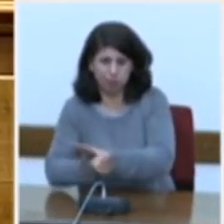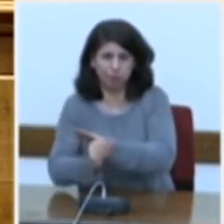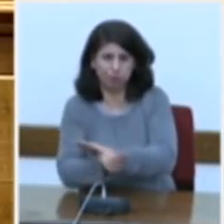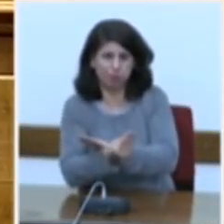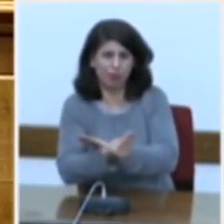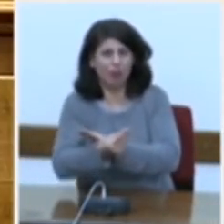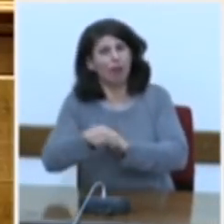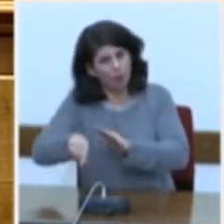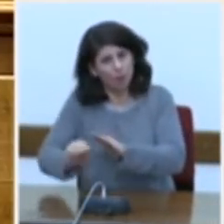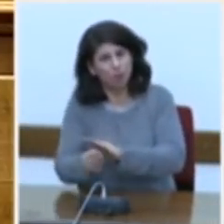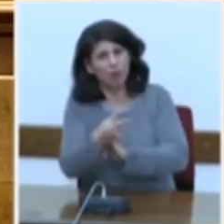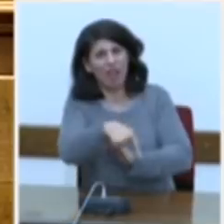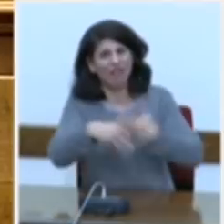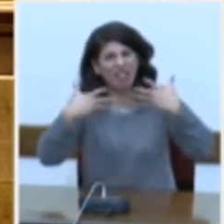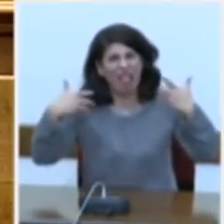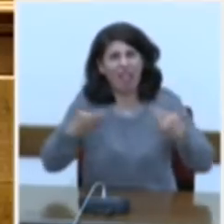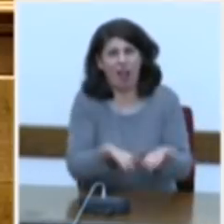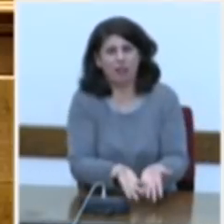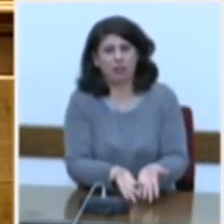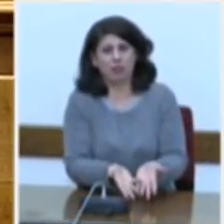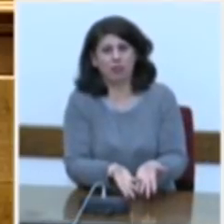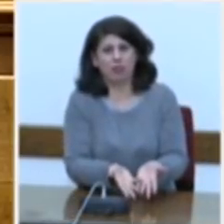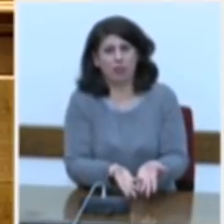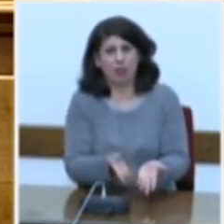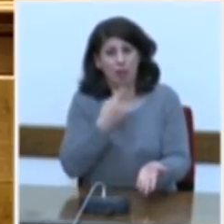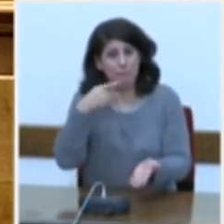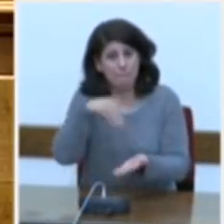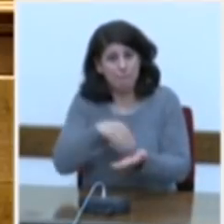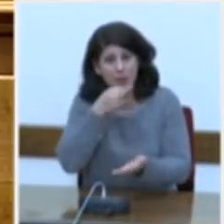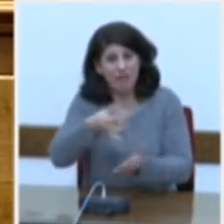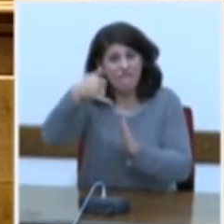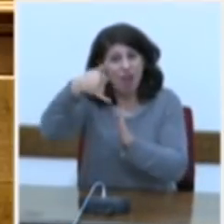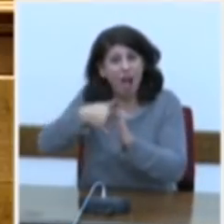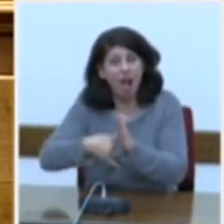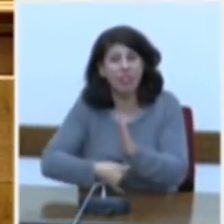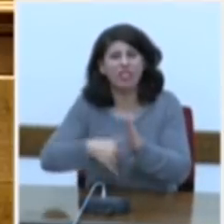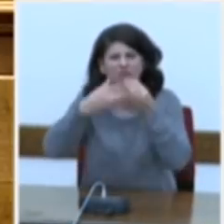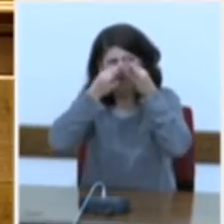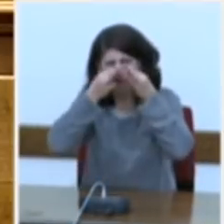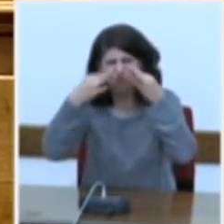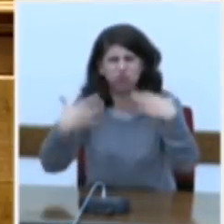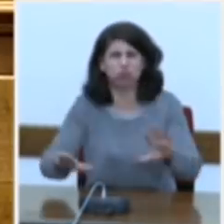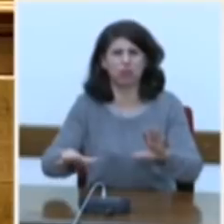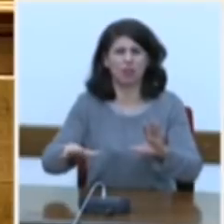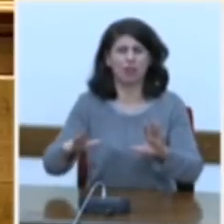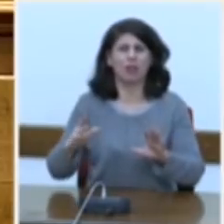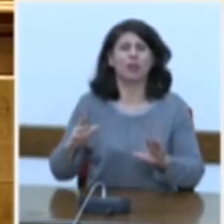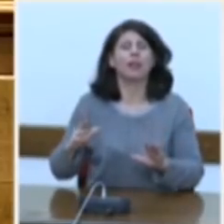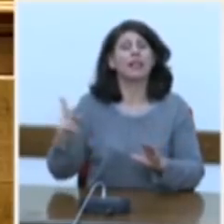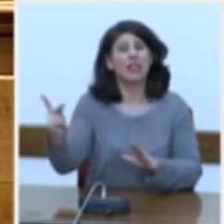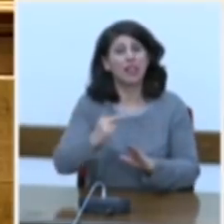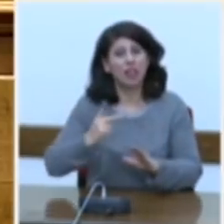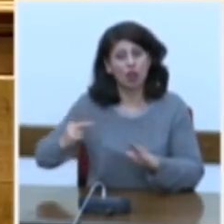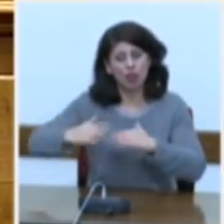τέρατα. Θα το ξαναπούμε, υπάρχει ένα βαθύτερο σάπιο κοινωνικό-οικονομικό υπόβαθρο που διευκολύνει